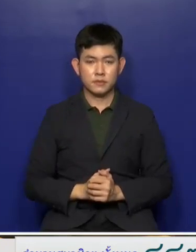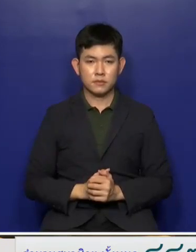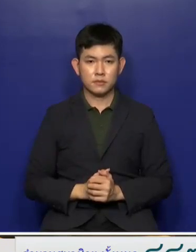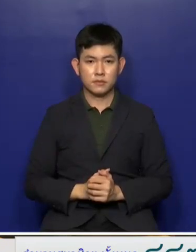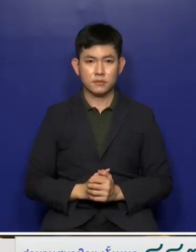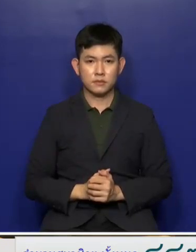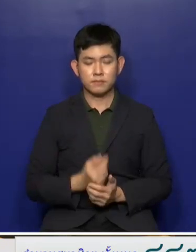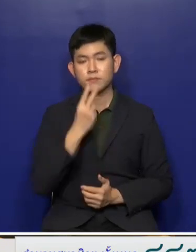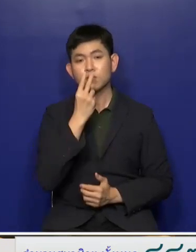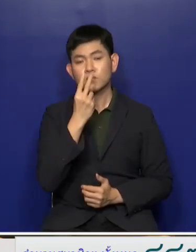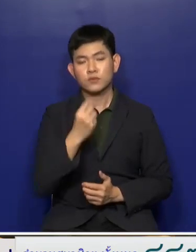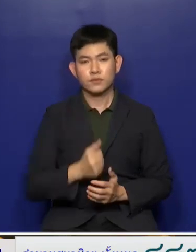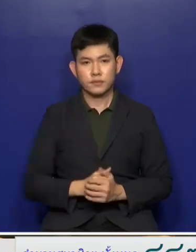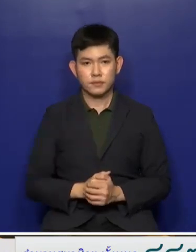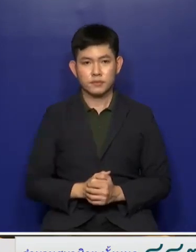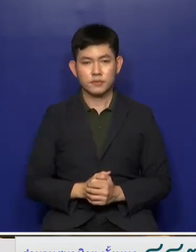ไปดูสิครับ